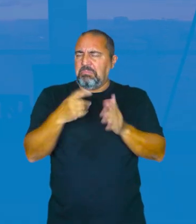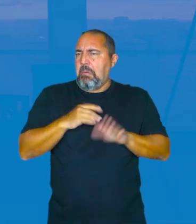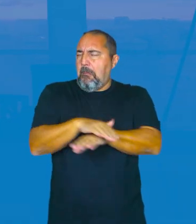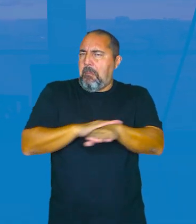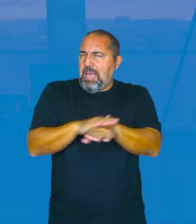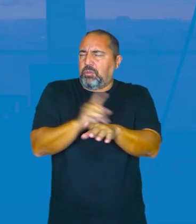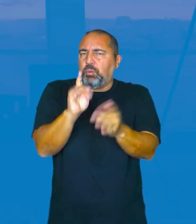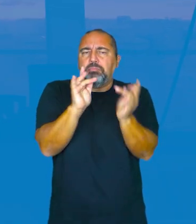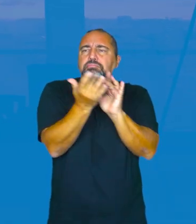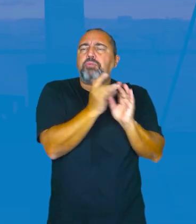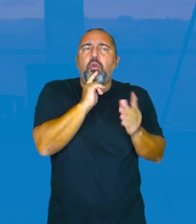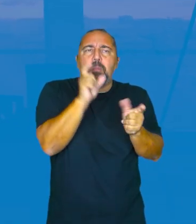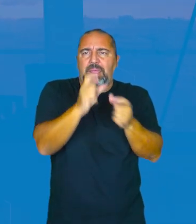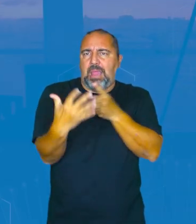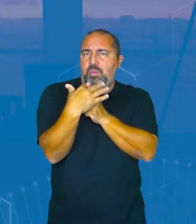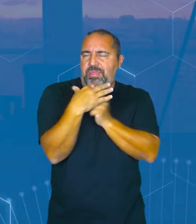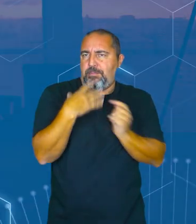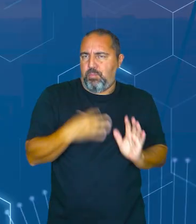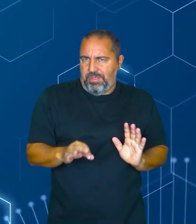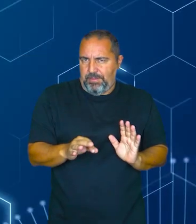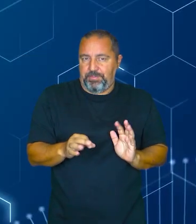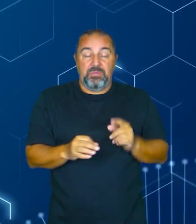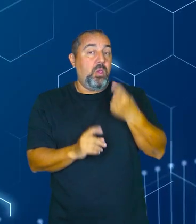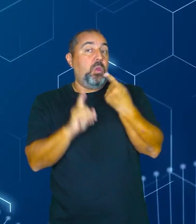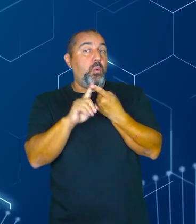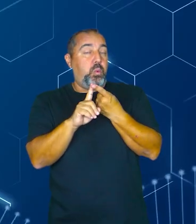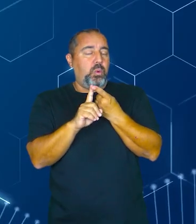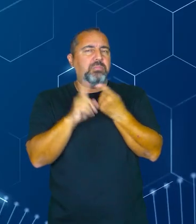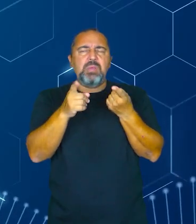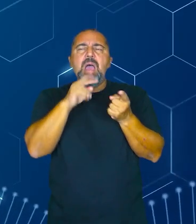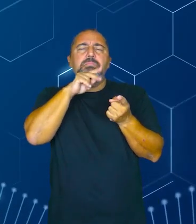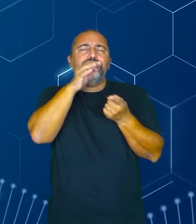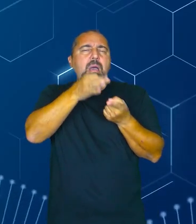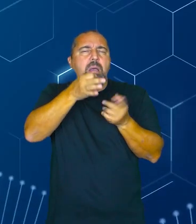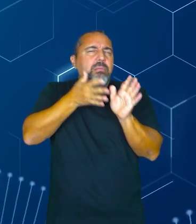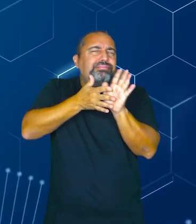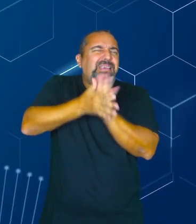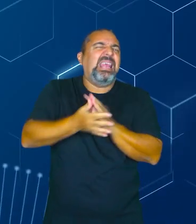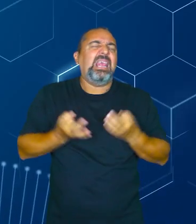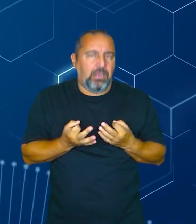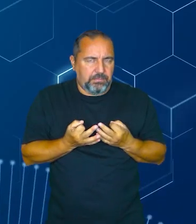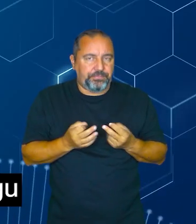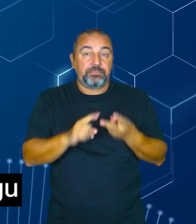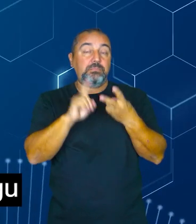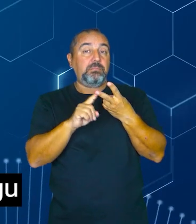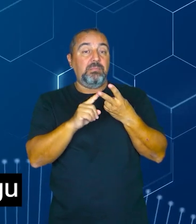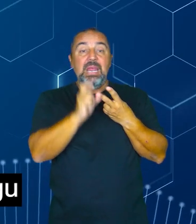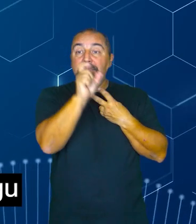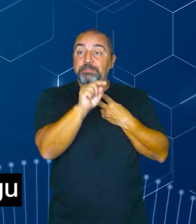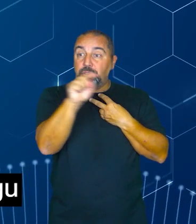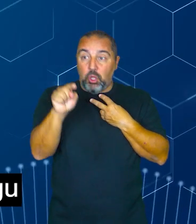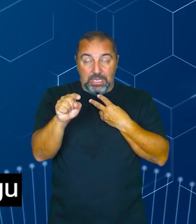dizkizugu zure entzuleekin sortzeko eta elkarrera egiteko. 1. Definitu zertaz hitz egin behar duzun.